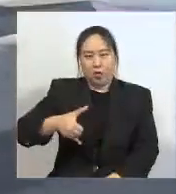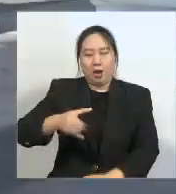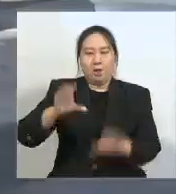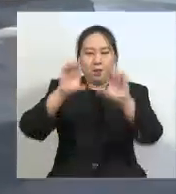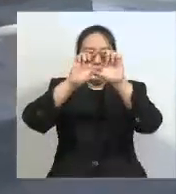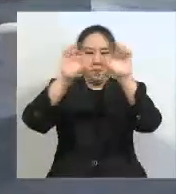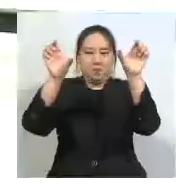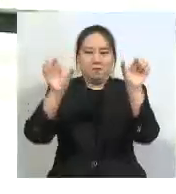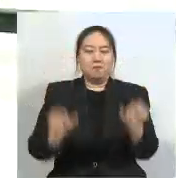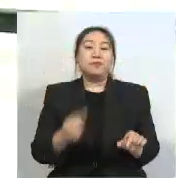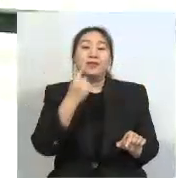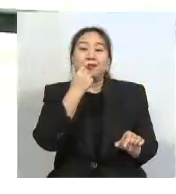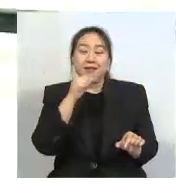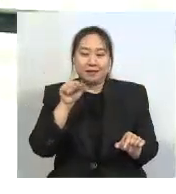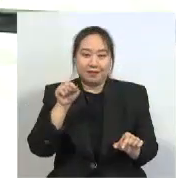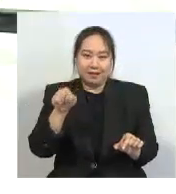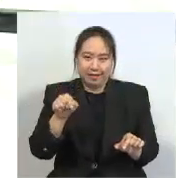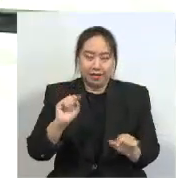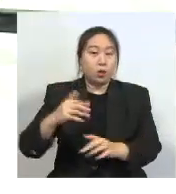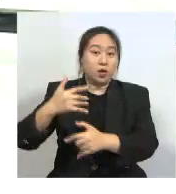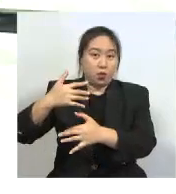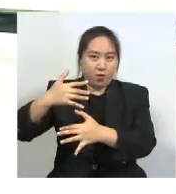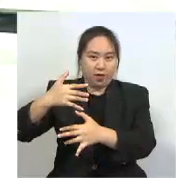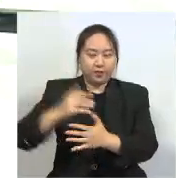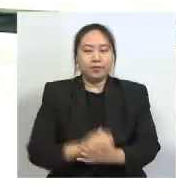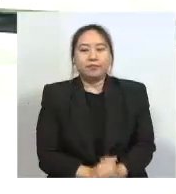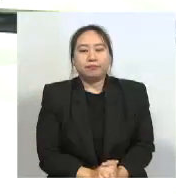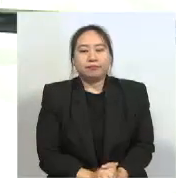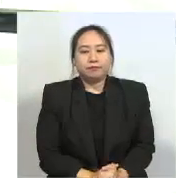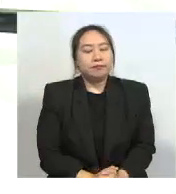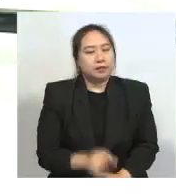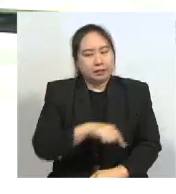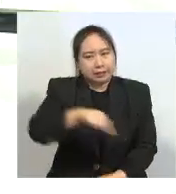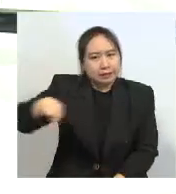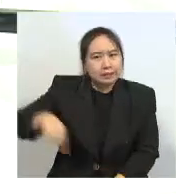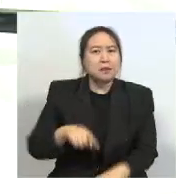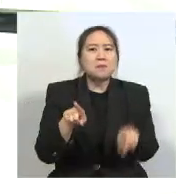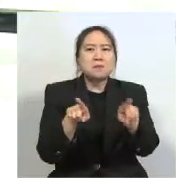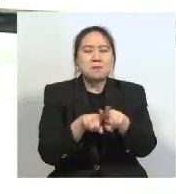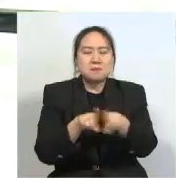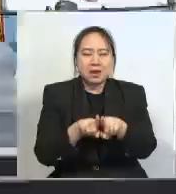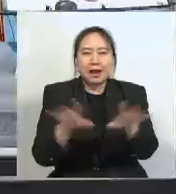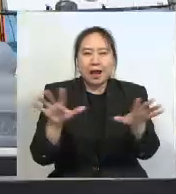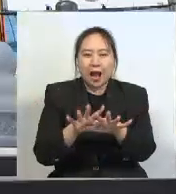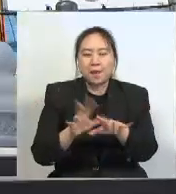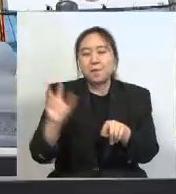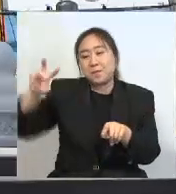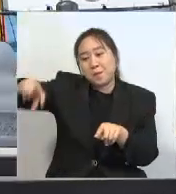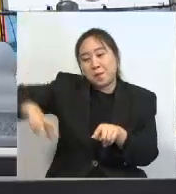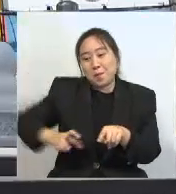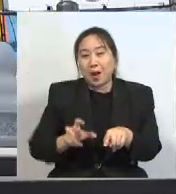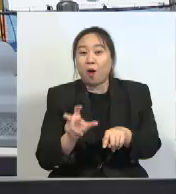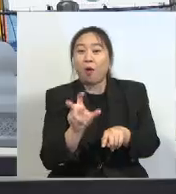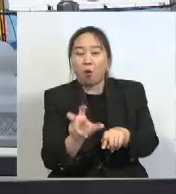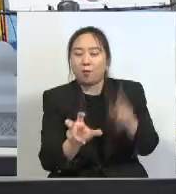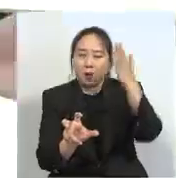พระเกียรติ72พรรษาบริเวณวงเวียนโอเดียนย่านเยาวราชนะคะซึ่งบริเวณนี้เปรียบเสมือนกับหัวมังกรค่ะของถนนสายทอง